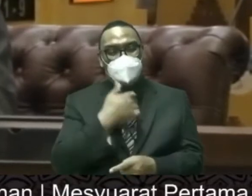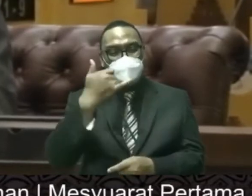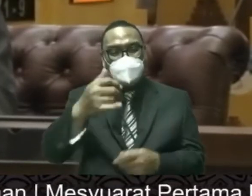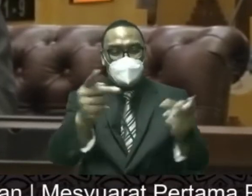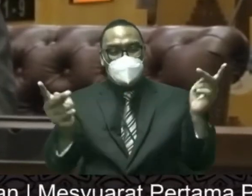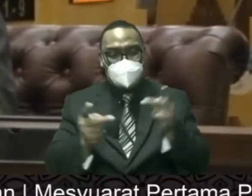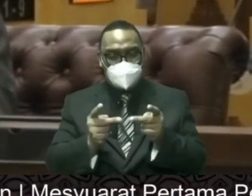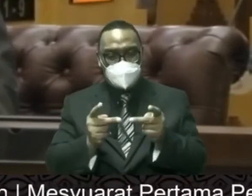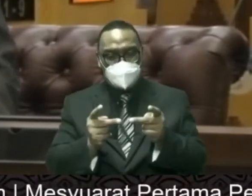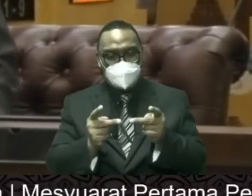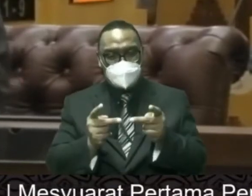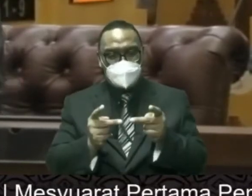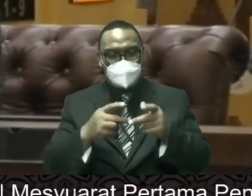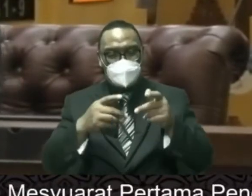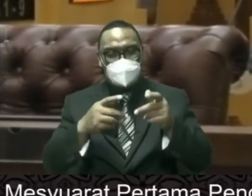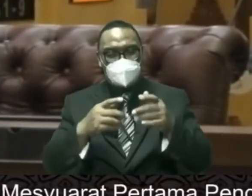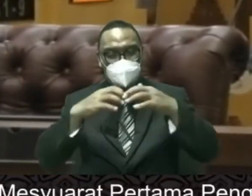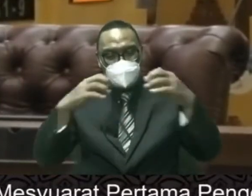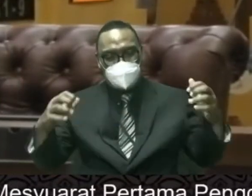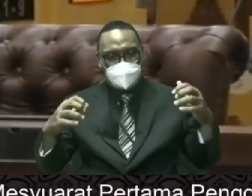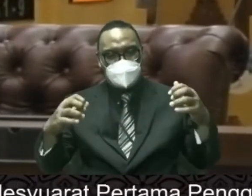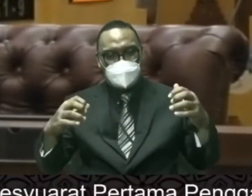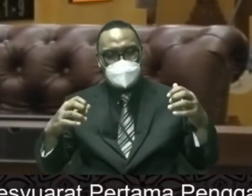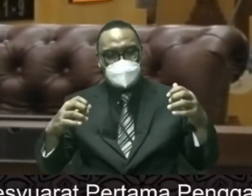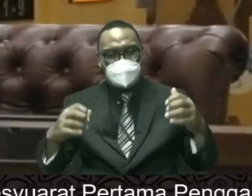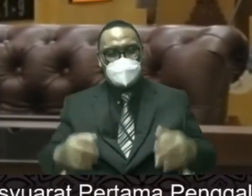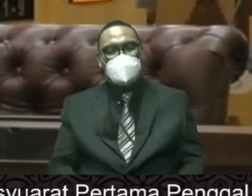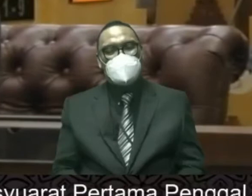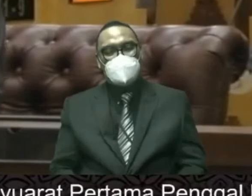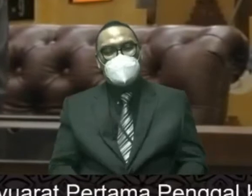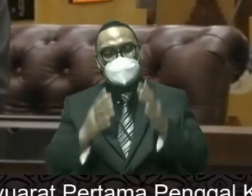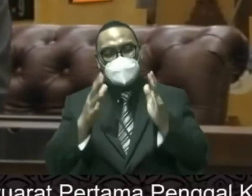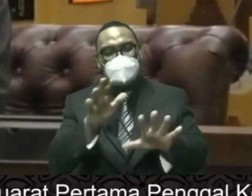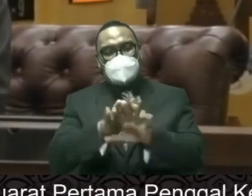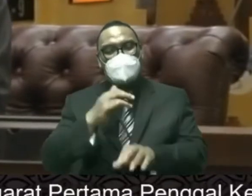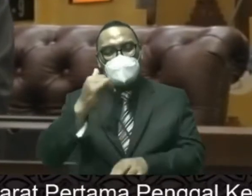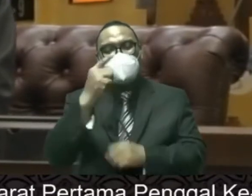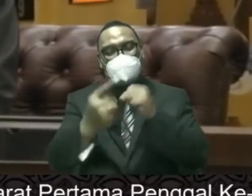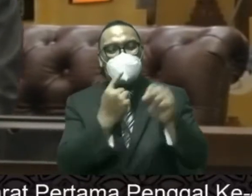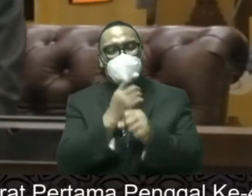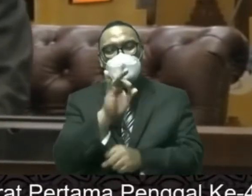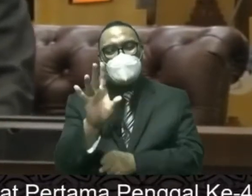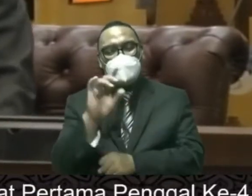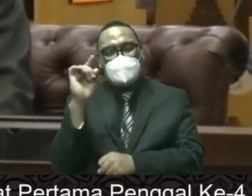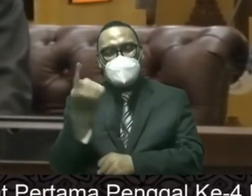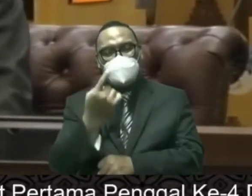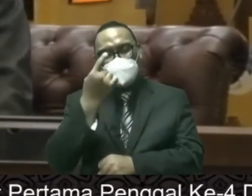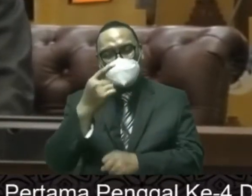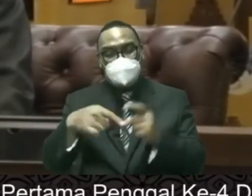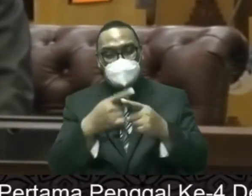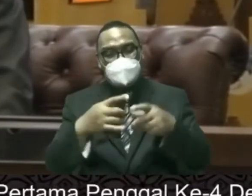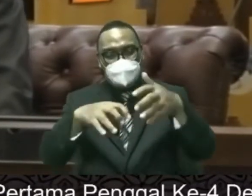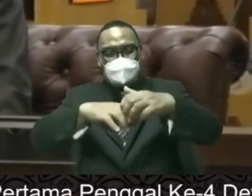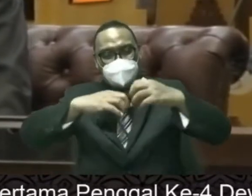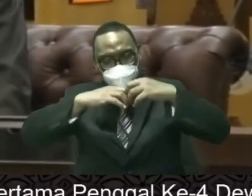cuma tebak-tebak setahun sekali bila durian mboh bacot tahu kemana pengayaan atau